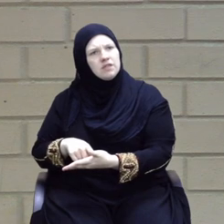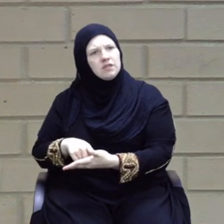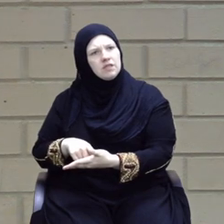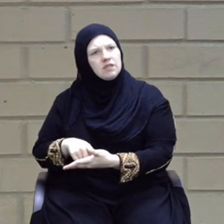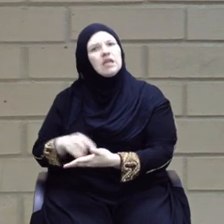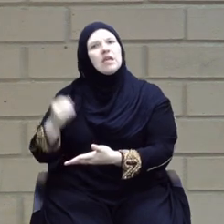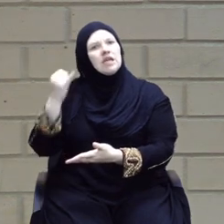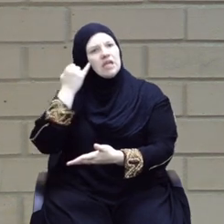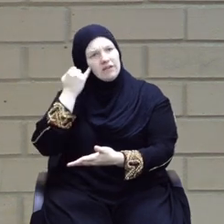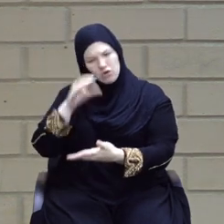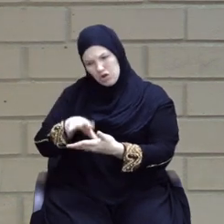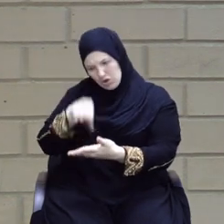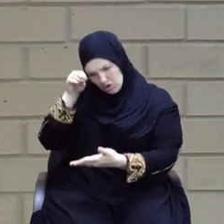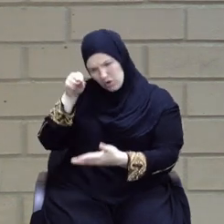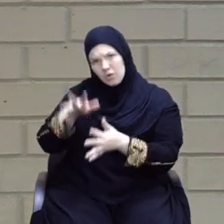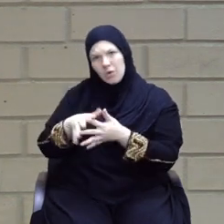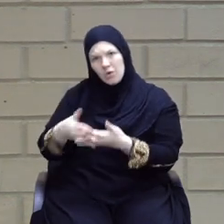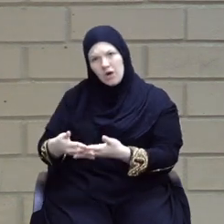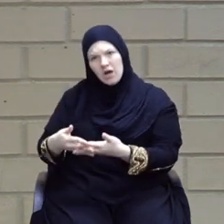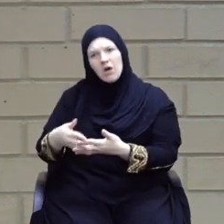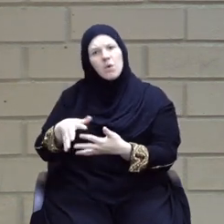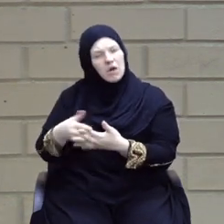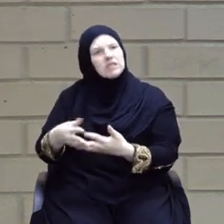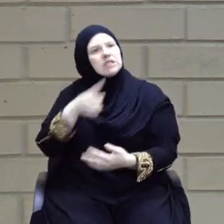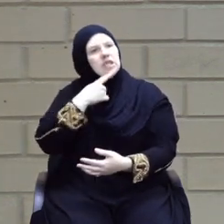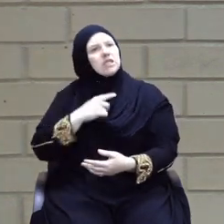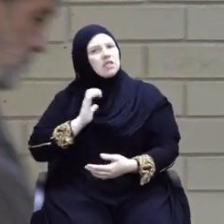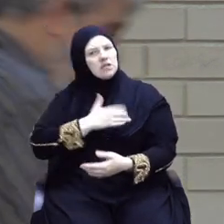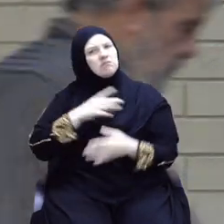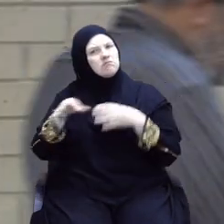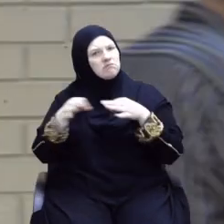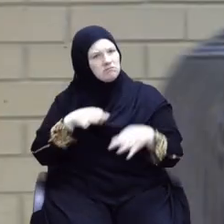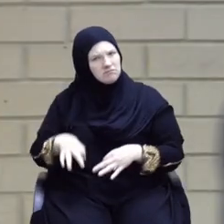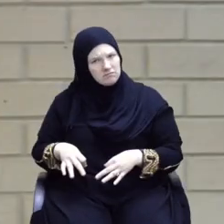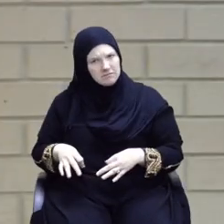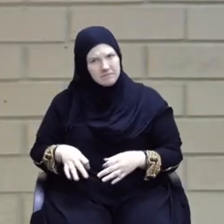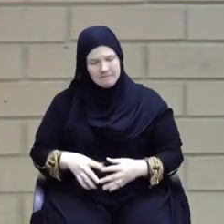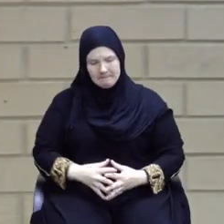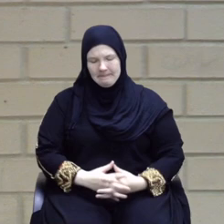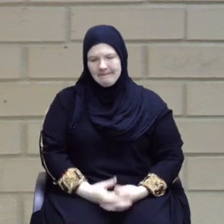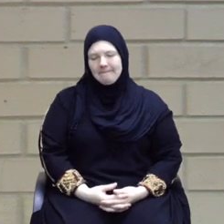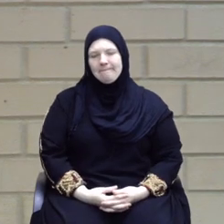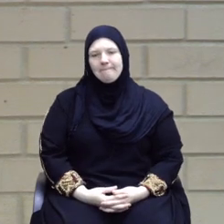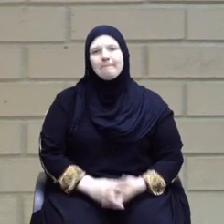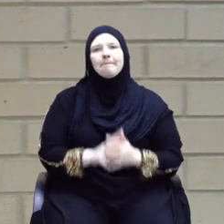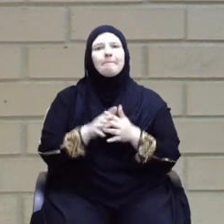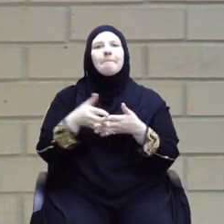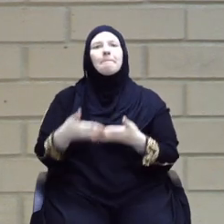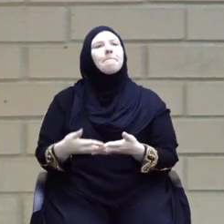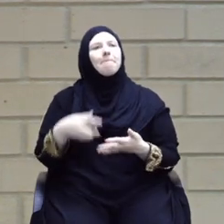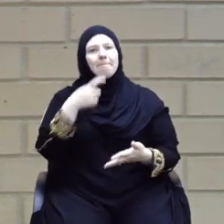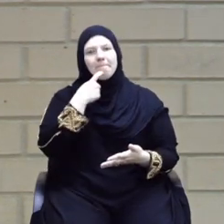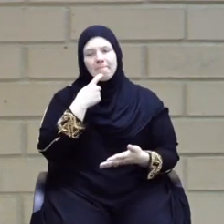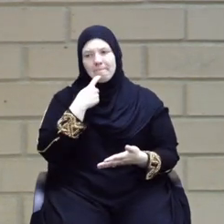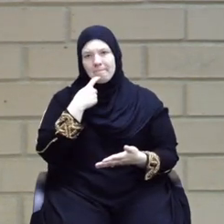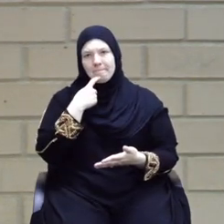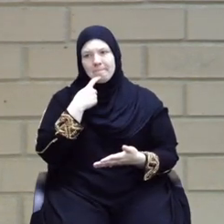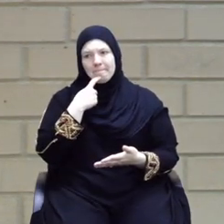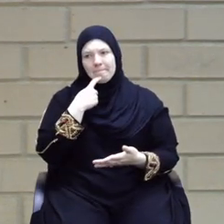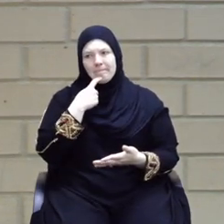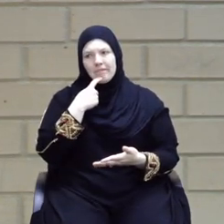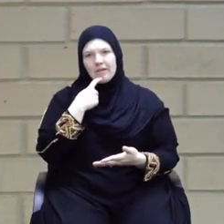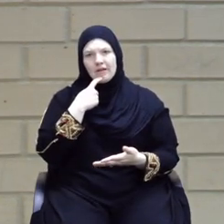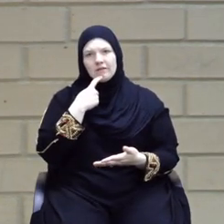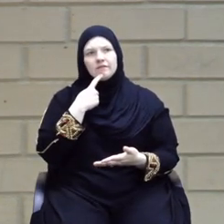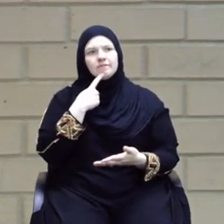why? Because the Quran tells us, لا تحسبوه شرا لكم بل هو خير لكم. Don't see it,